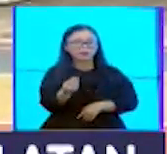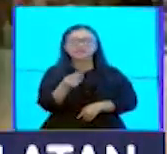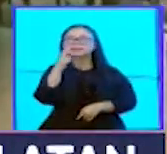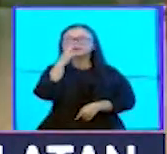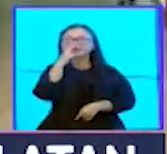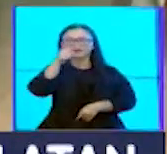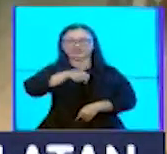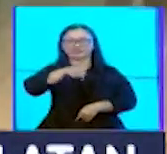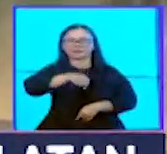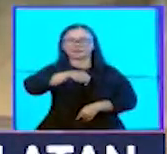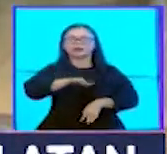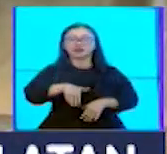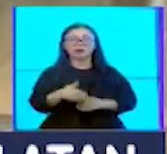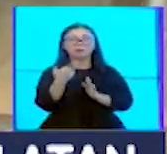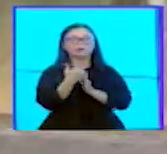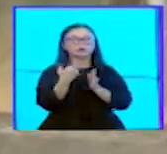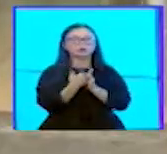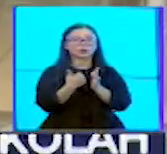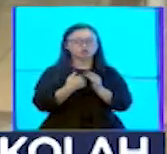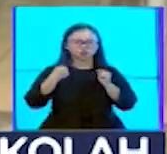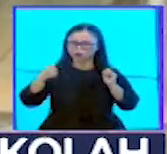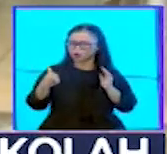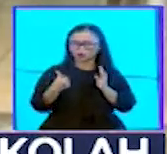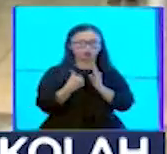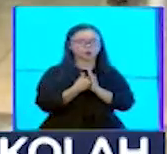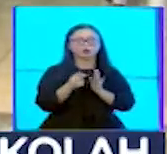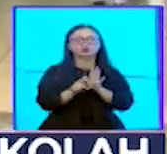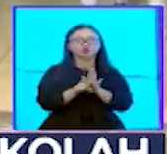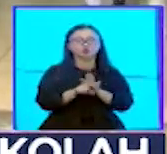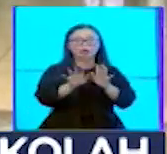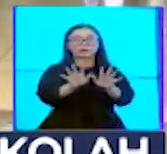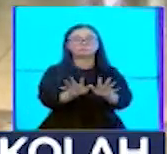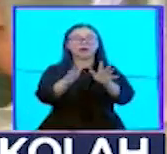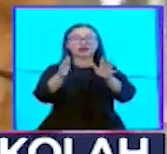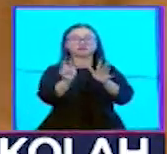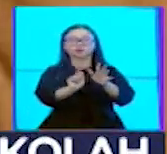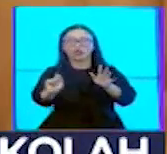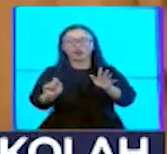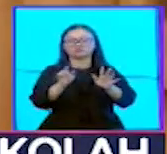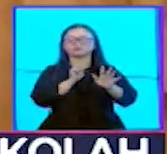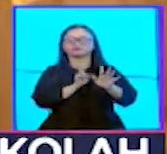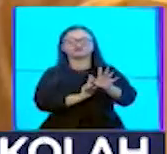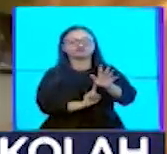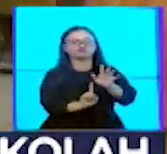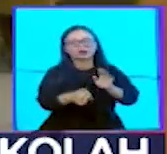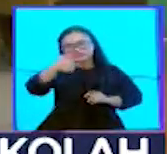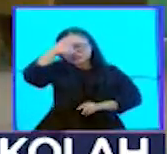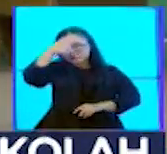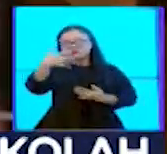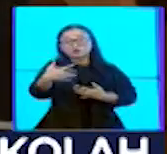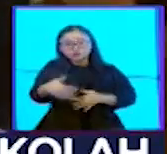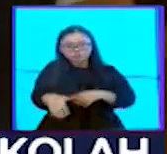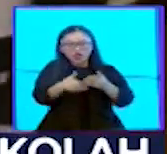bodohkan dimulai untuk portal kesehatan sendiri Memang sudah saat cepat dari protes-protes masuk pun Tadi mereka harus dicek sel tubuh tangan hingga orangtua